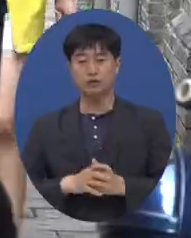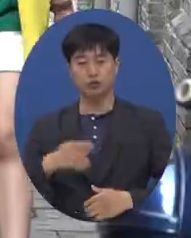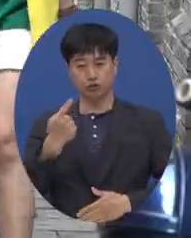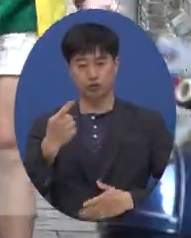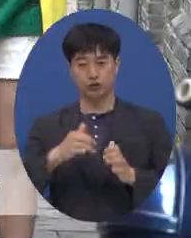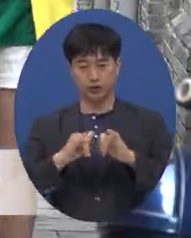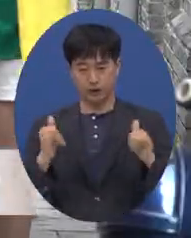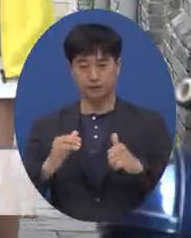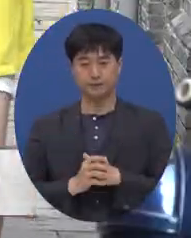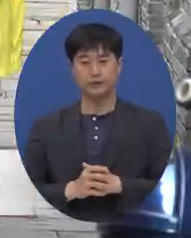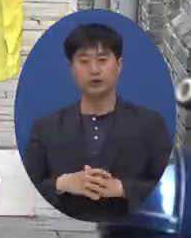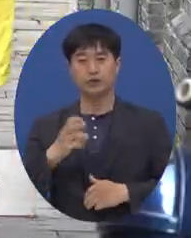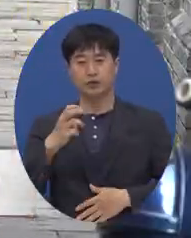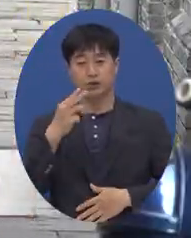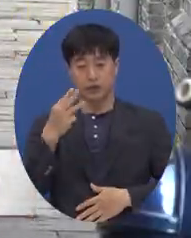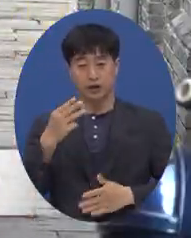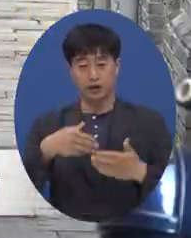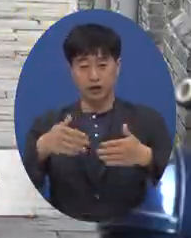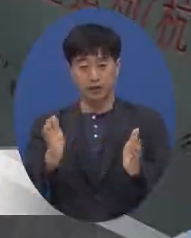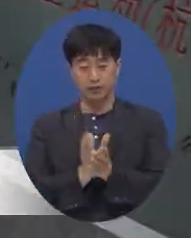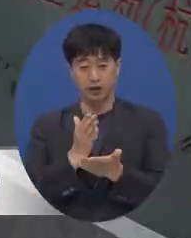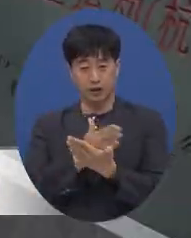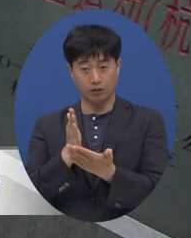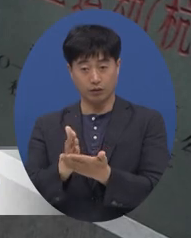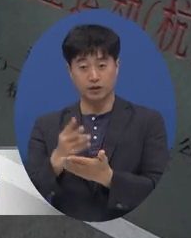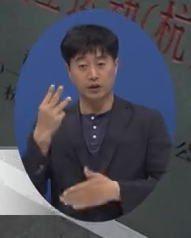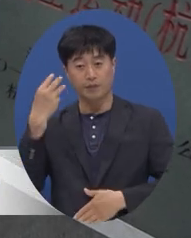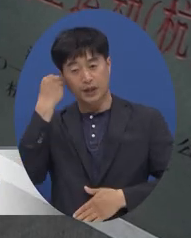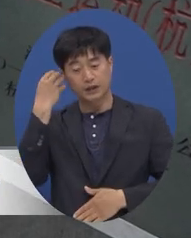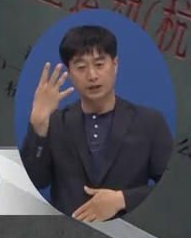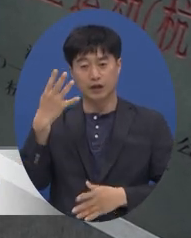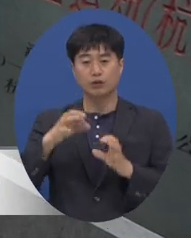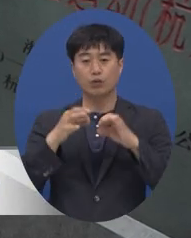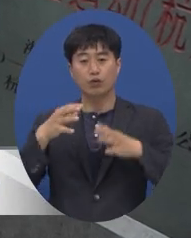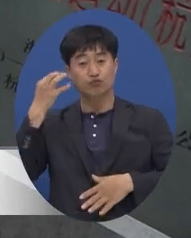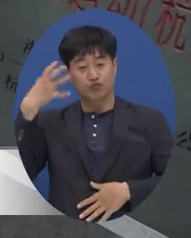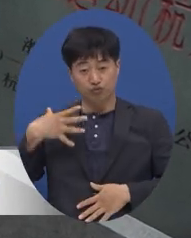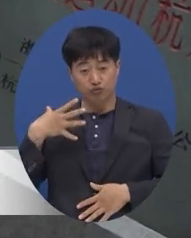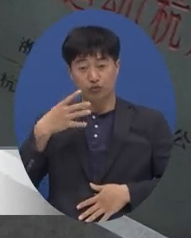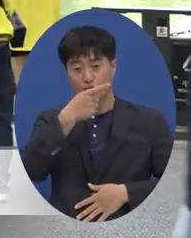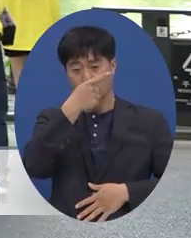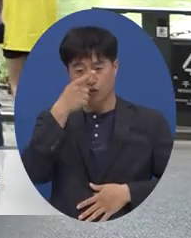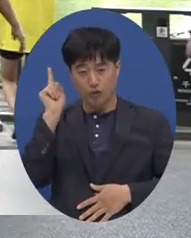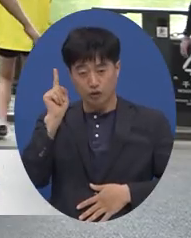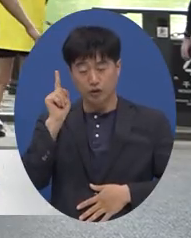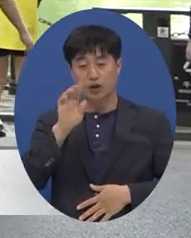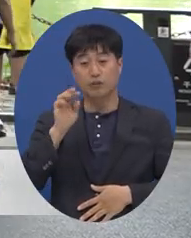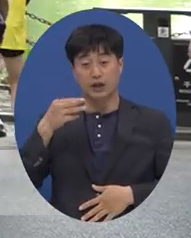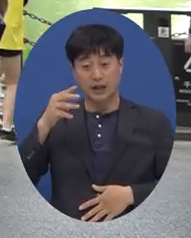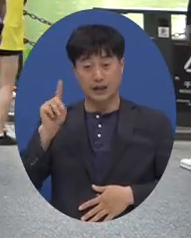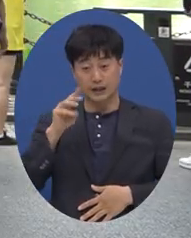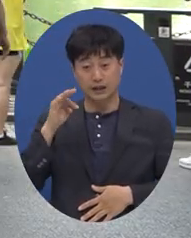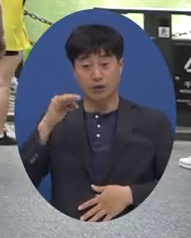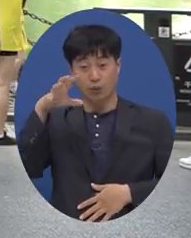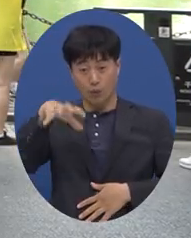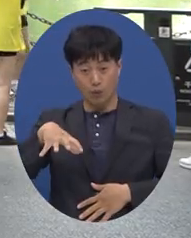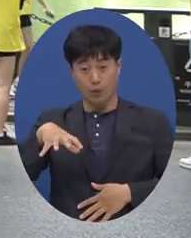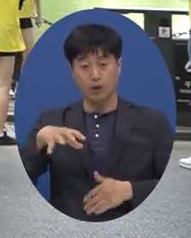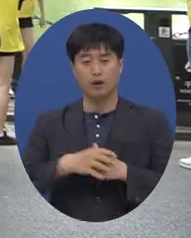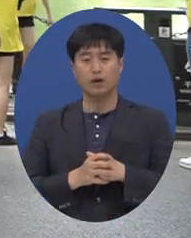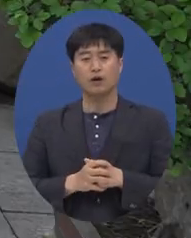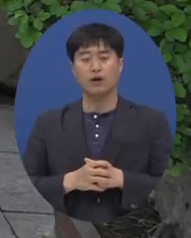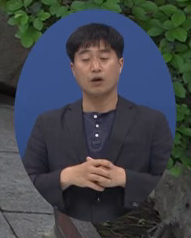1000여명 33 개 팀으로 나누어 3박 4일간 중국 상해 항주 와 러시아 블라디보스토크 우수리스크 딩